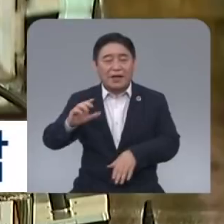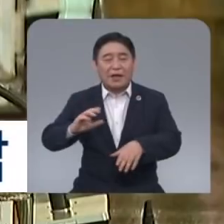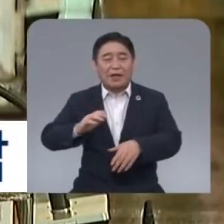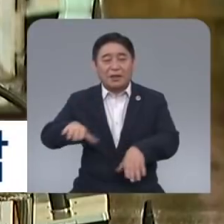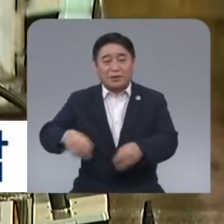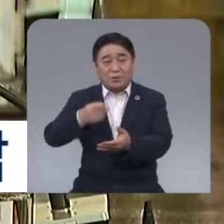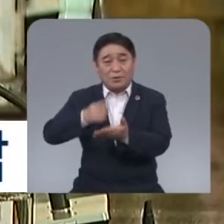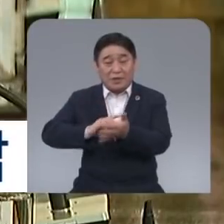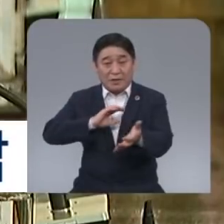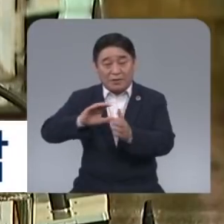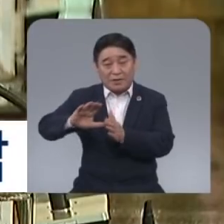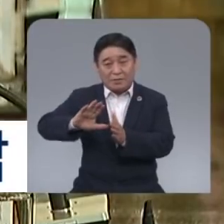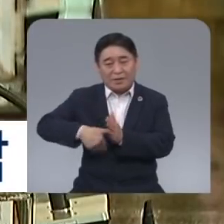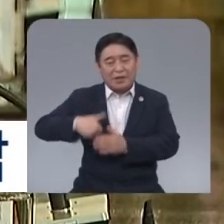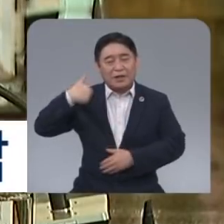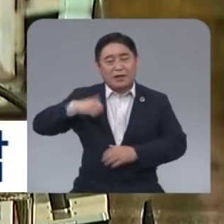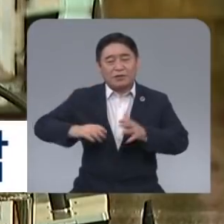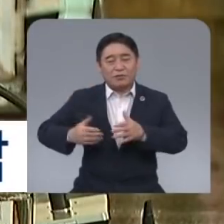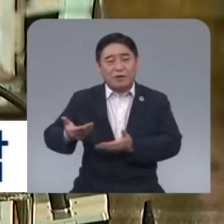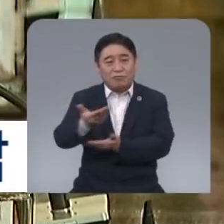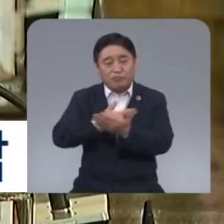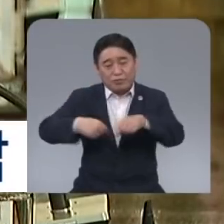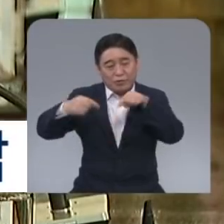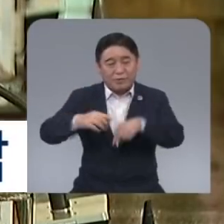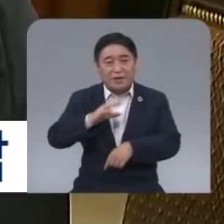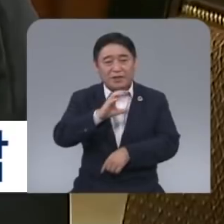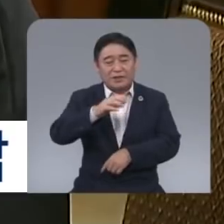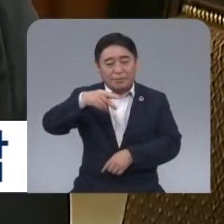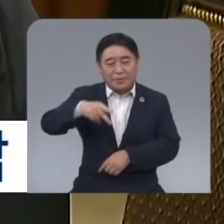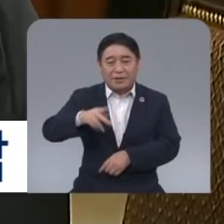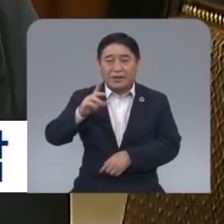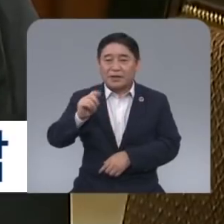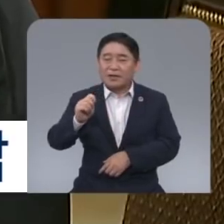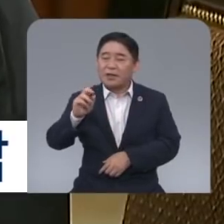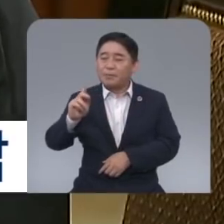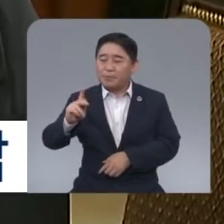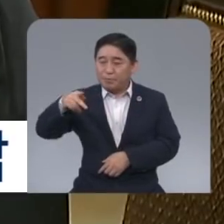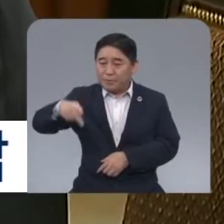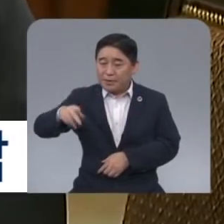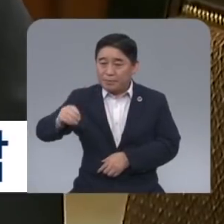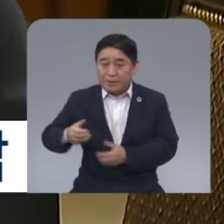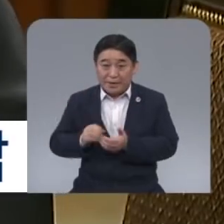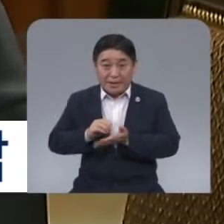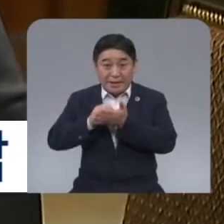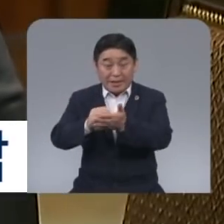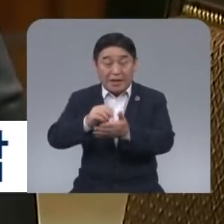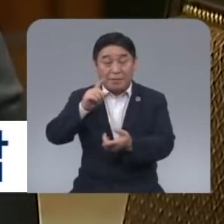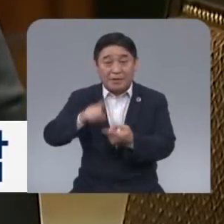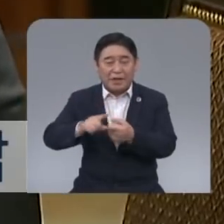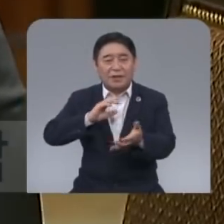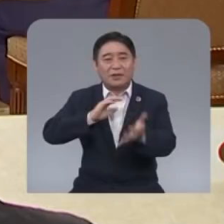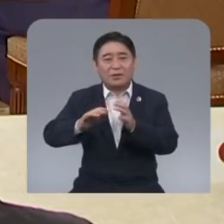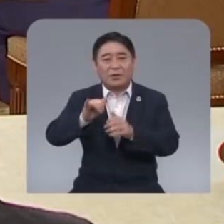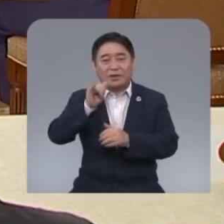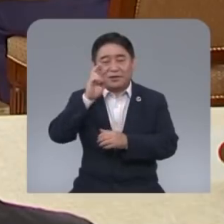회담에선 중국의 영내 무역 협정 CPTPP 가입 신청에 대한 논의가 이루어질 것으로